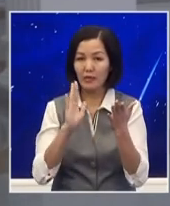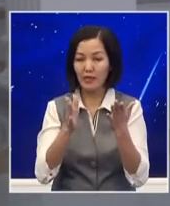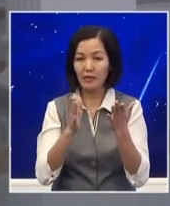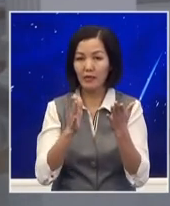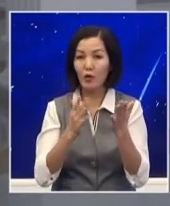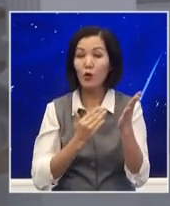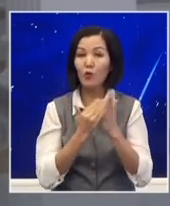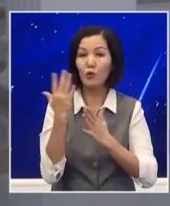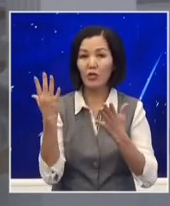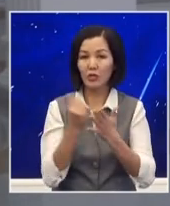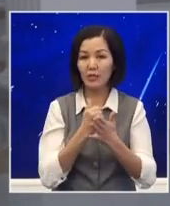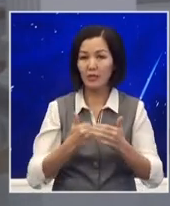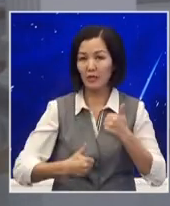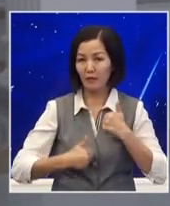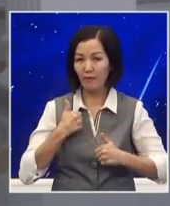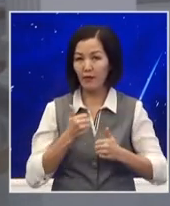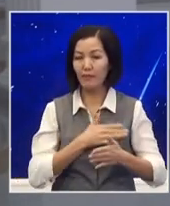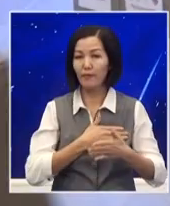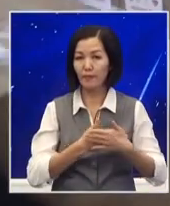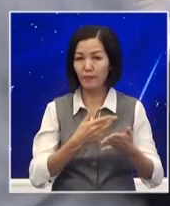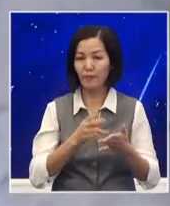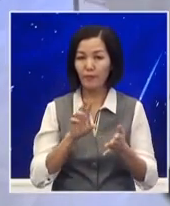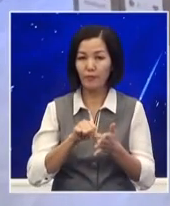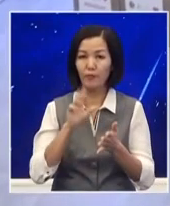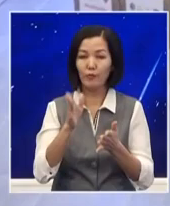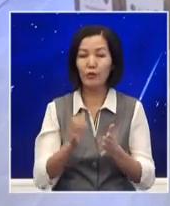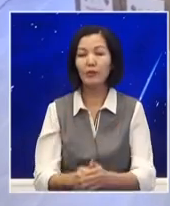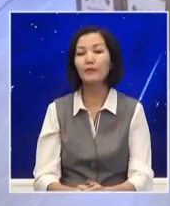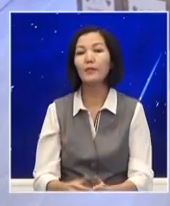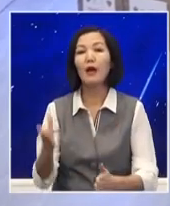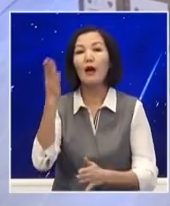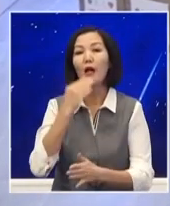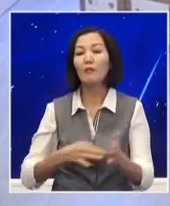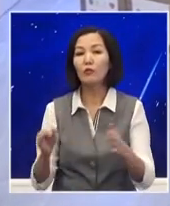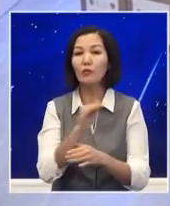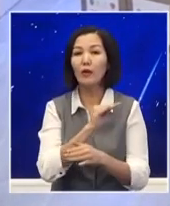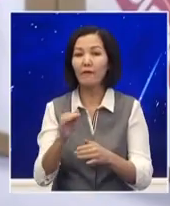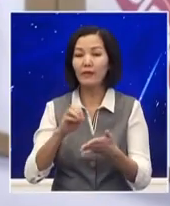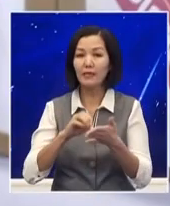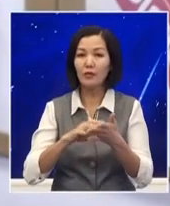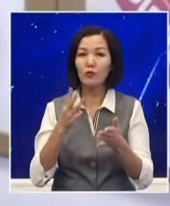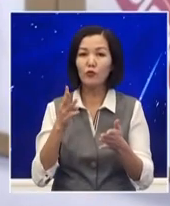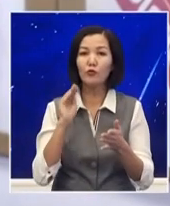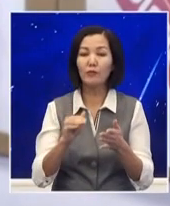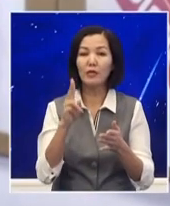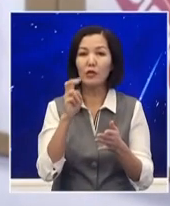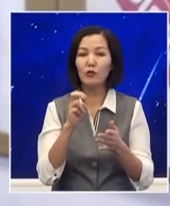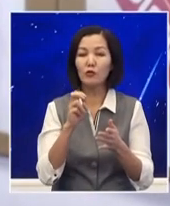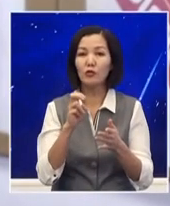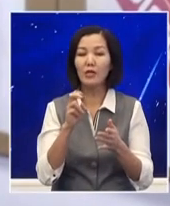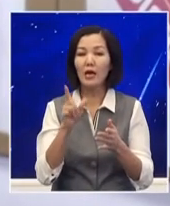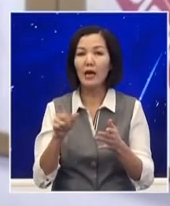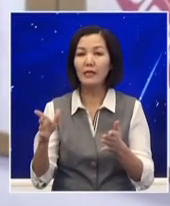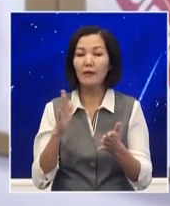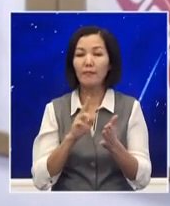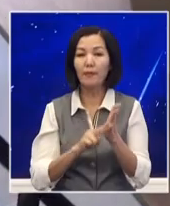жоғары жетістіктерге жетуге барлық мүмкіндіктерді жасаймыз. Алматы облысында ресми тіркеуде тұрған 3243 ерікті бар.